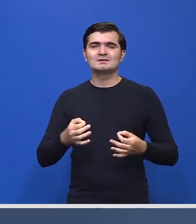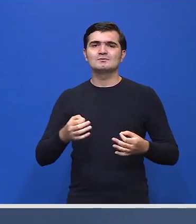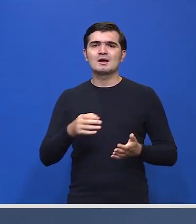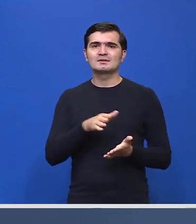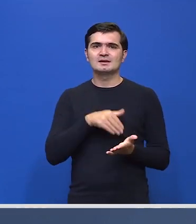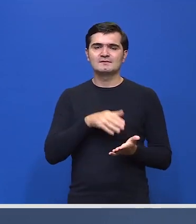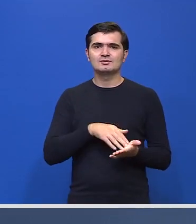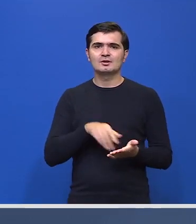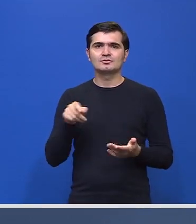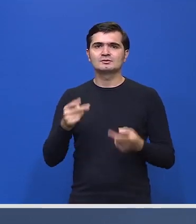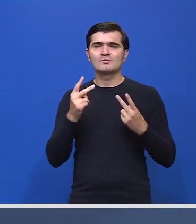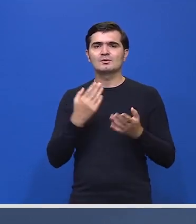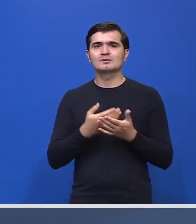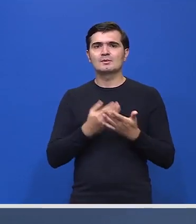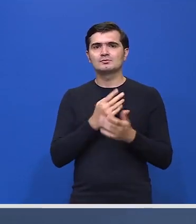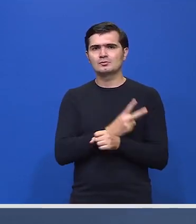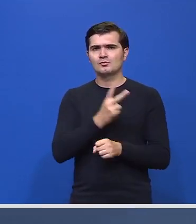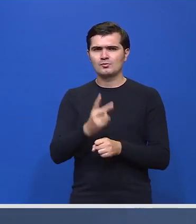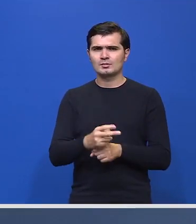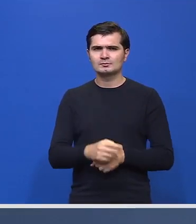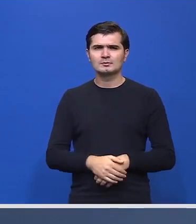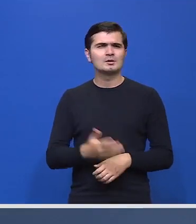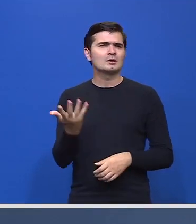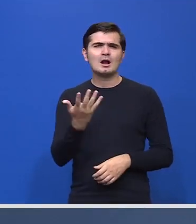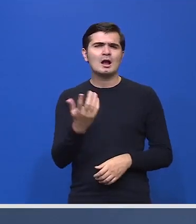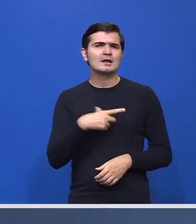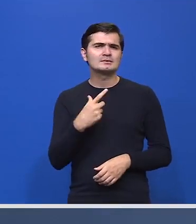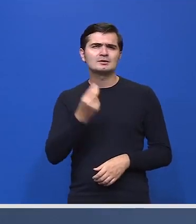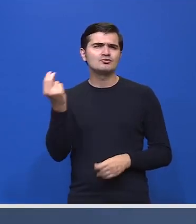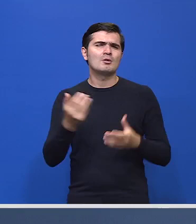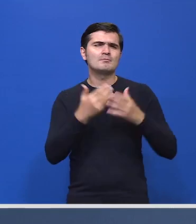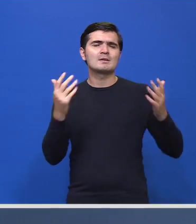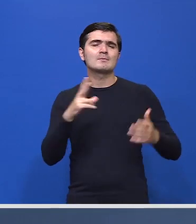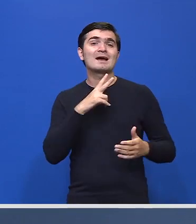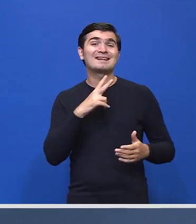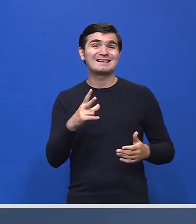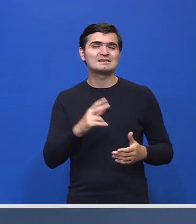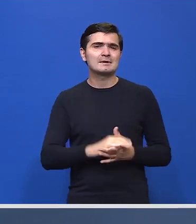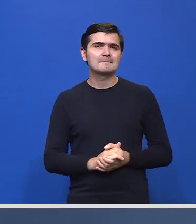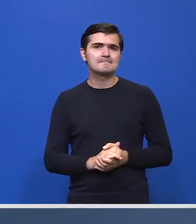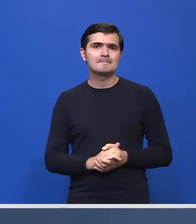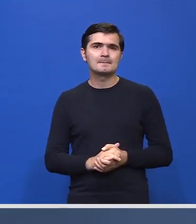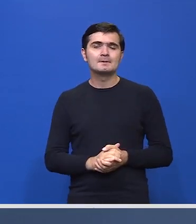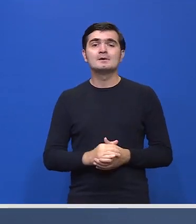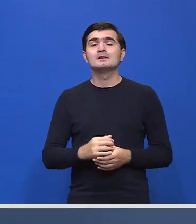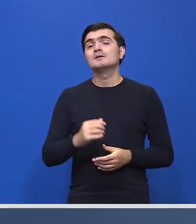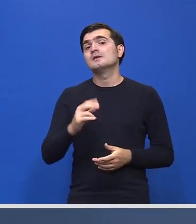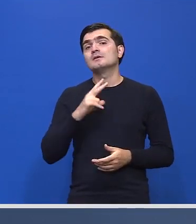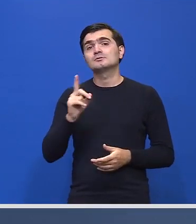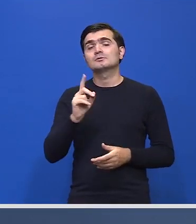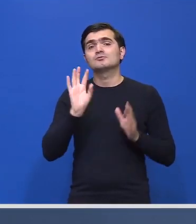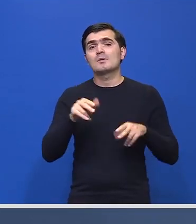acestor servicii vitale pentru comunitățile locale. Care ar fi riscul cel mai mare, în opinia dumneavoastră? Să nu aibă